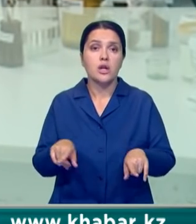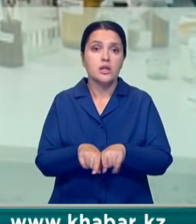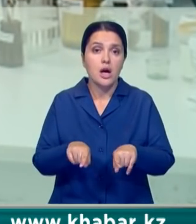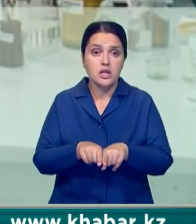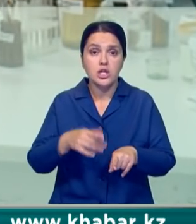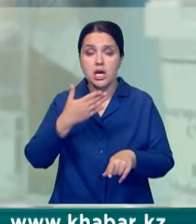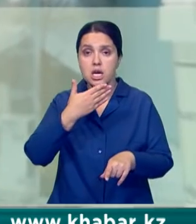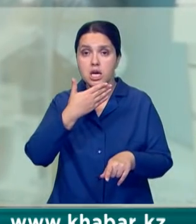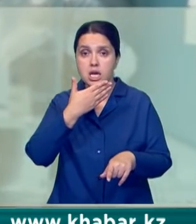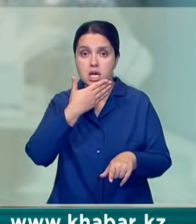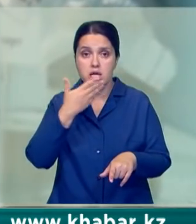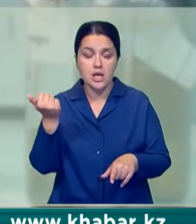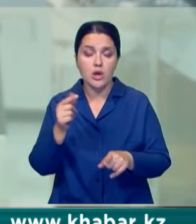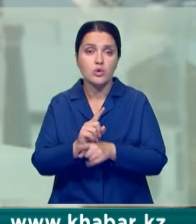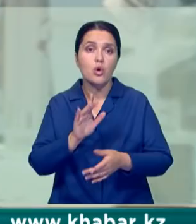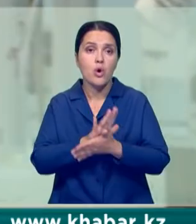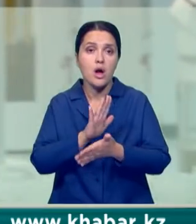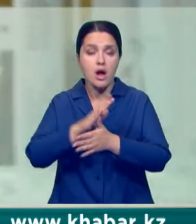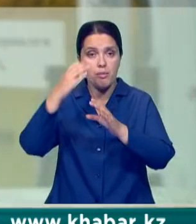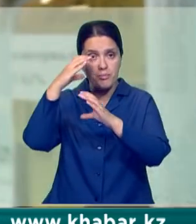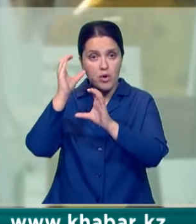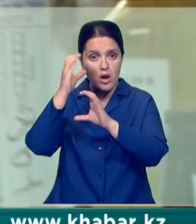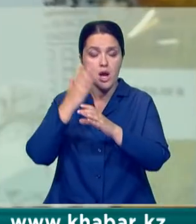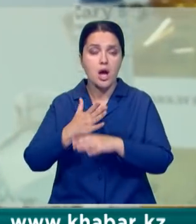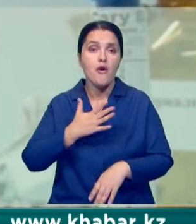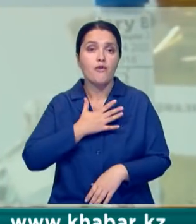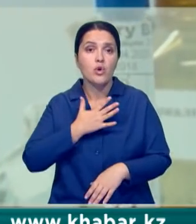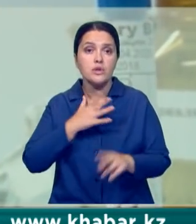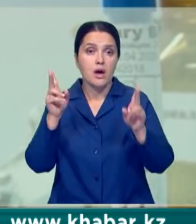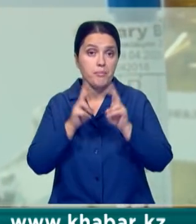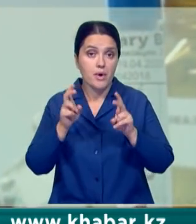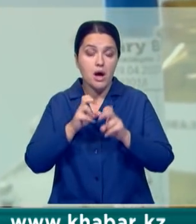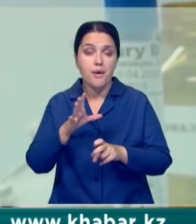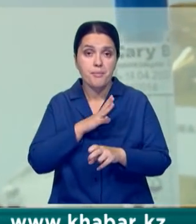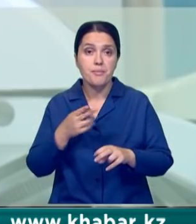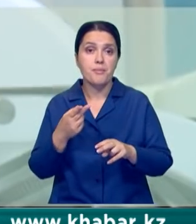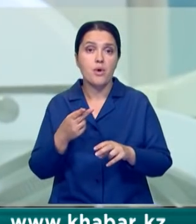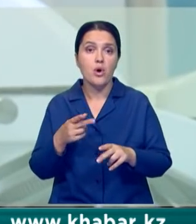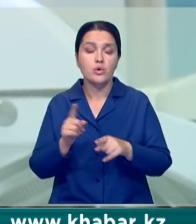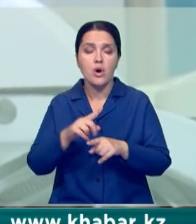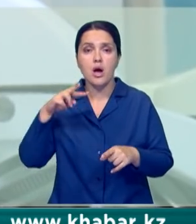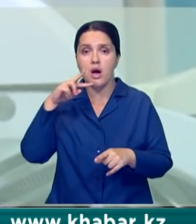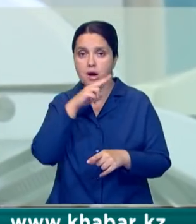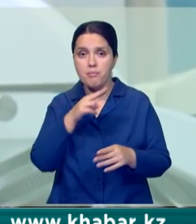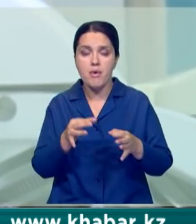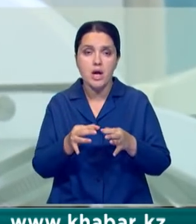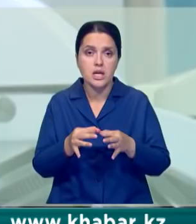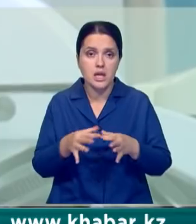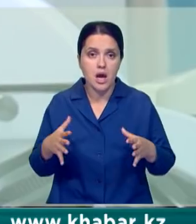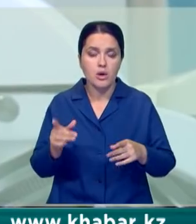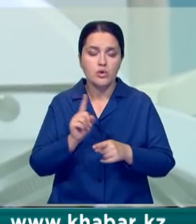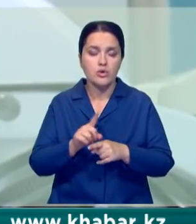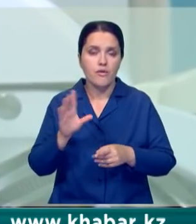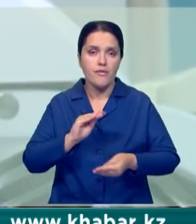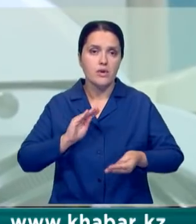экстремально высокого загрязнения в пробах атмосферного воздуха а радиационный фон мощность экспозиционной дозы не